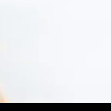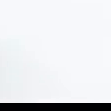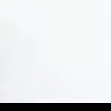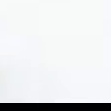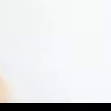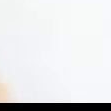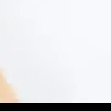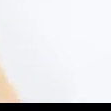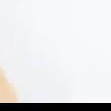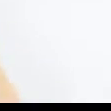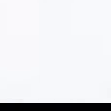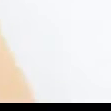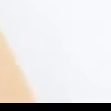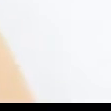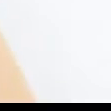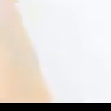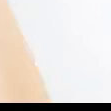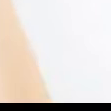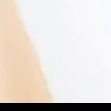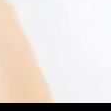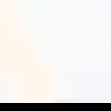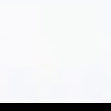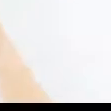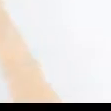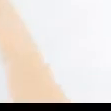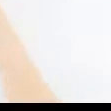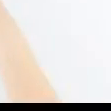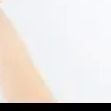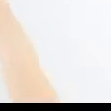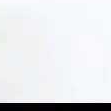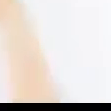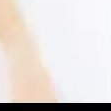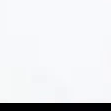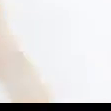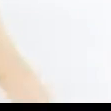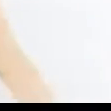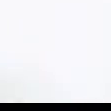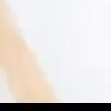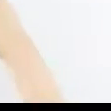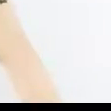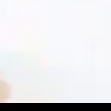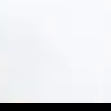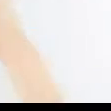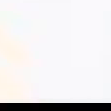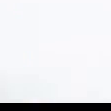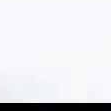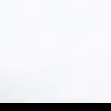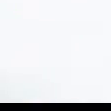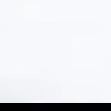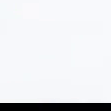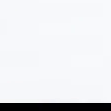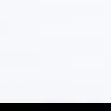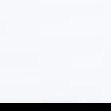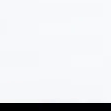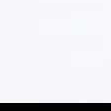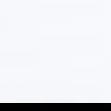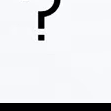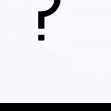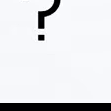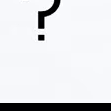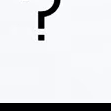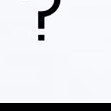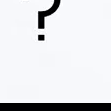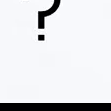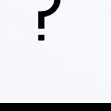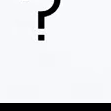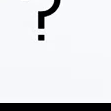mavzuda asosiy ma'no va mazmun mavjud. Avval asosiy mohiyatini bilib oling va umumiy tarkibni to'ldiring. Agar siz chet tilini